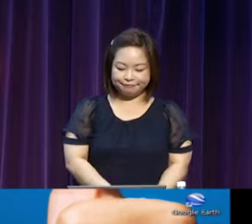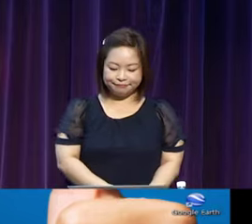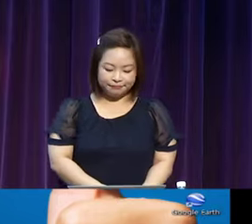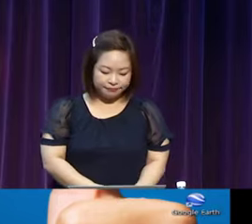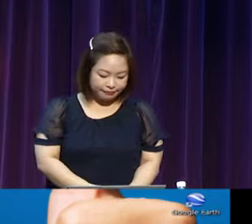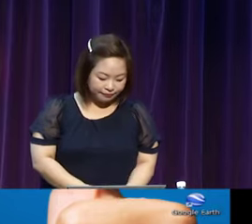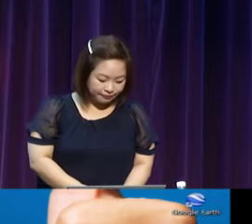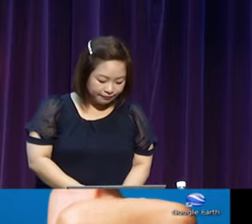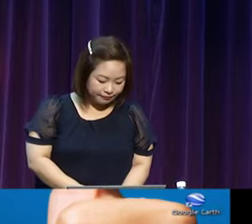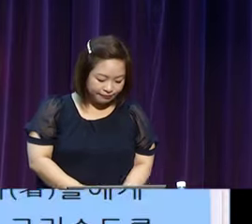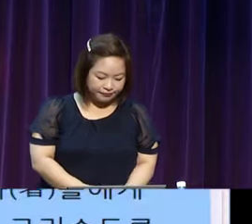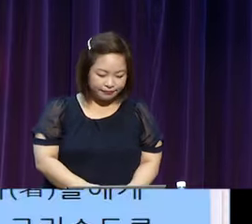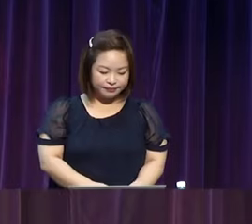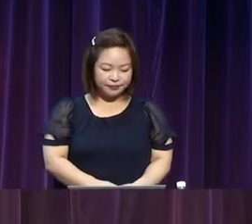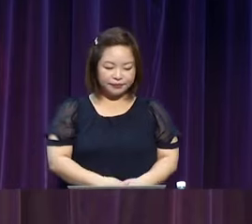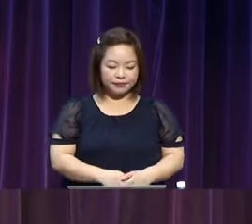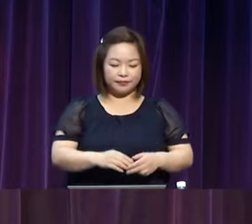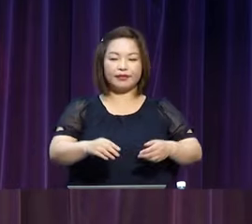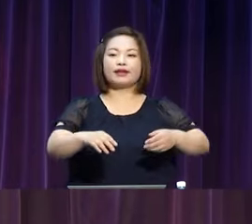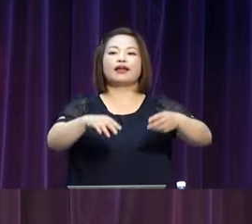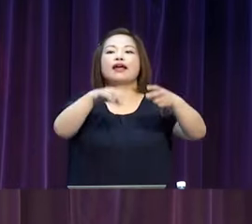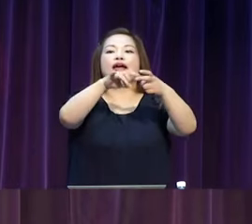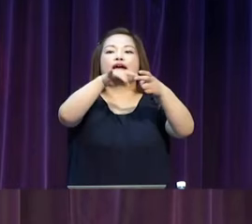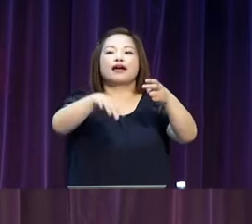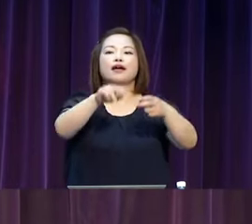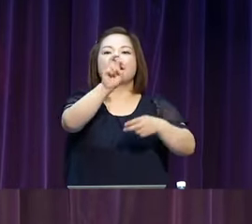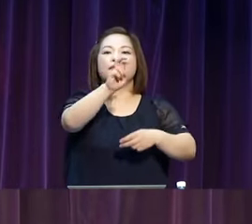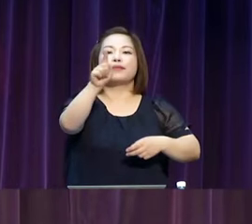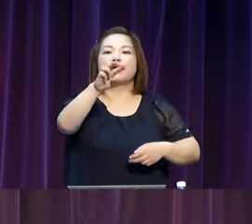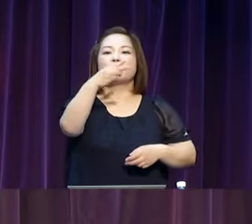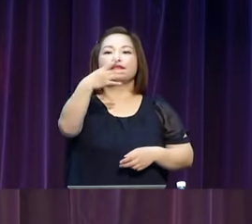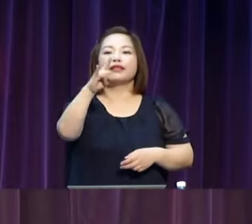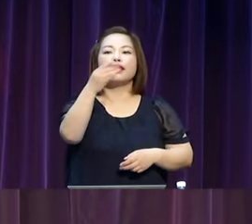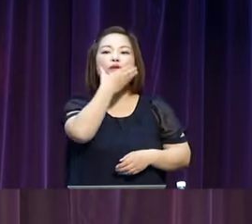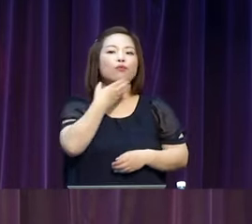여기 마태복음 5장을 보겠습니다.